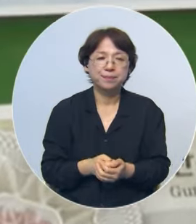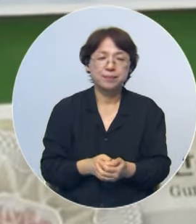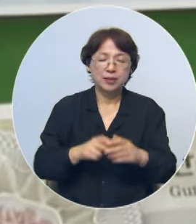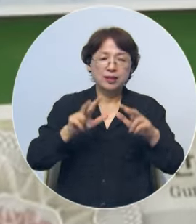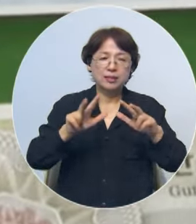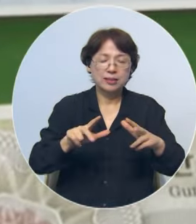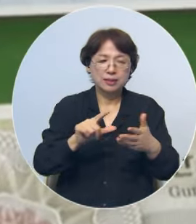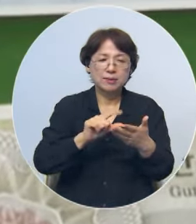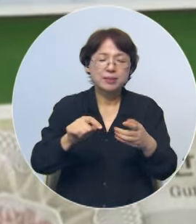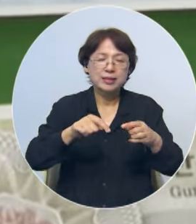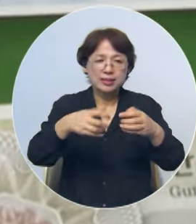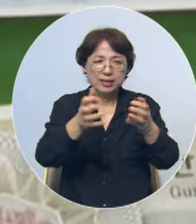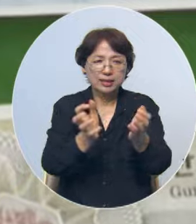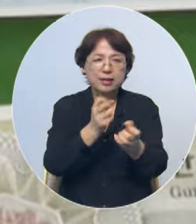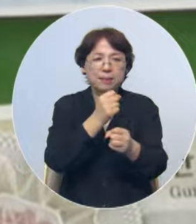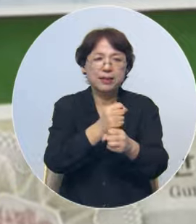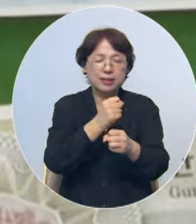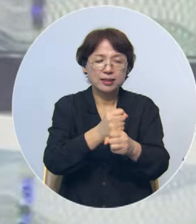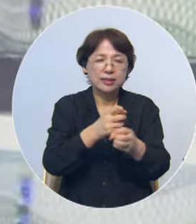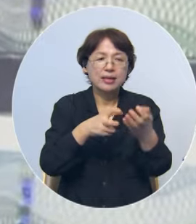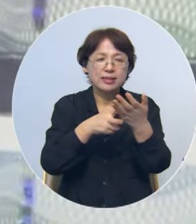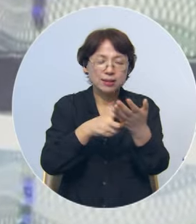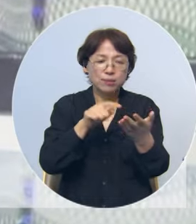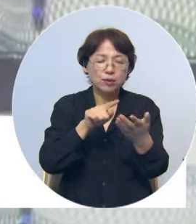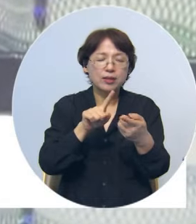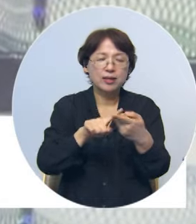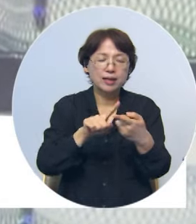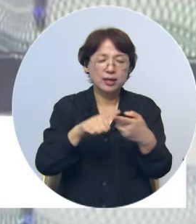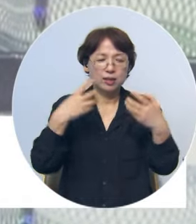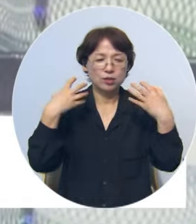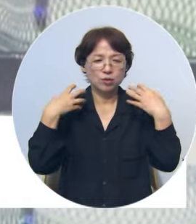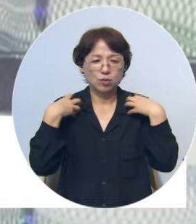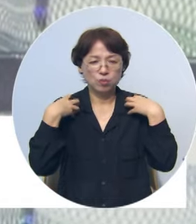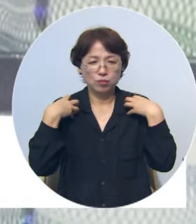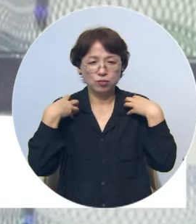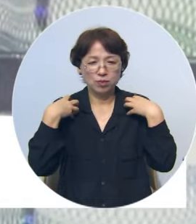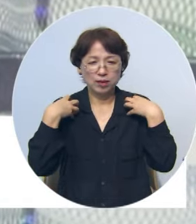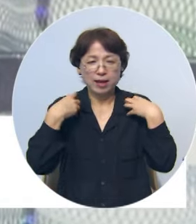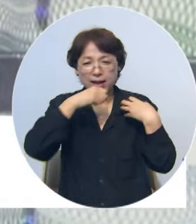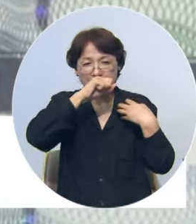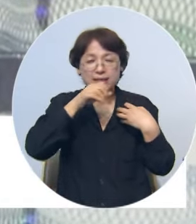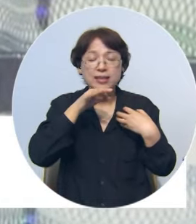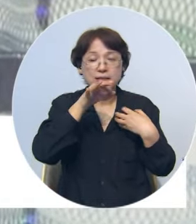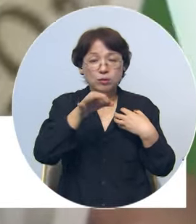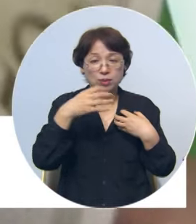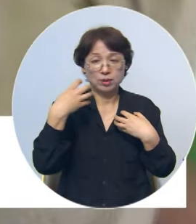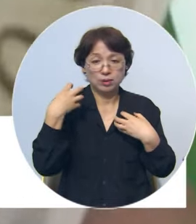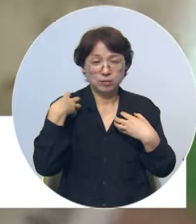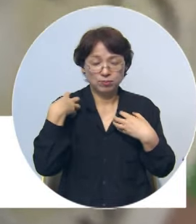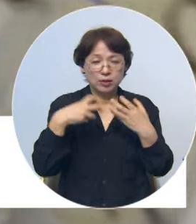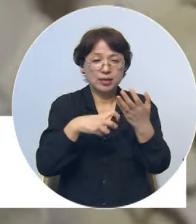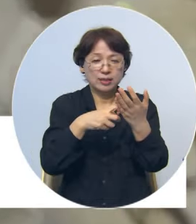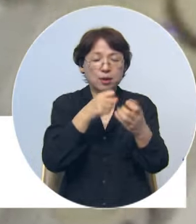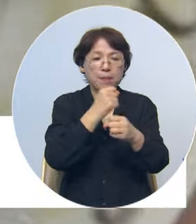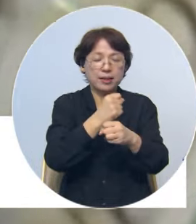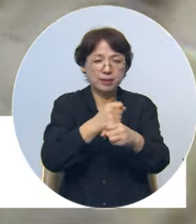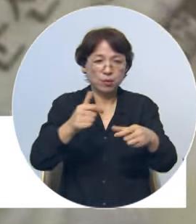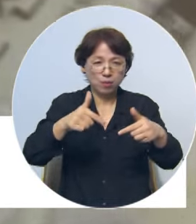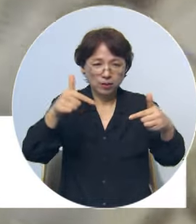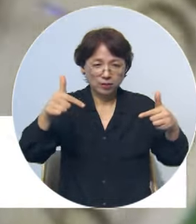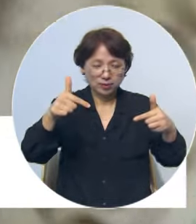현재 지방자치단체가 발행하고 있는 지역상품권에 대해 정부가 재정을 지원하도록 의무화해 상품권 발행을 활성화하겠다는